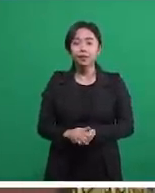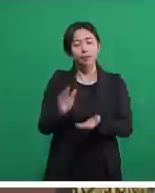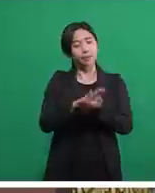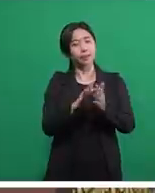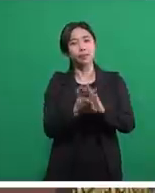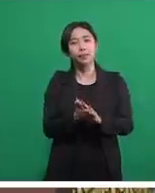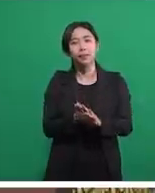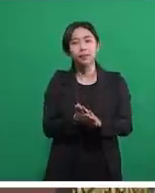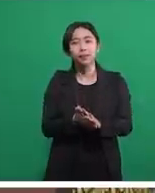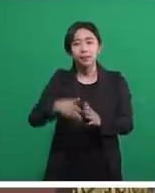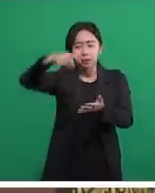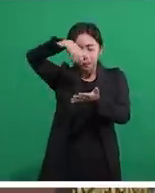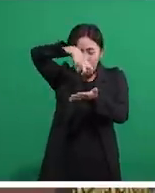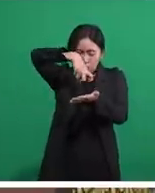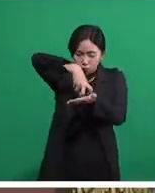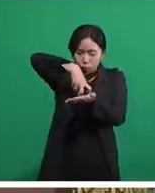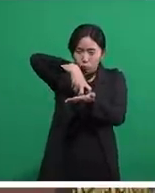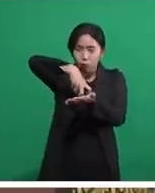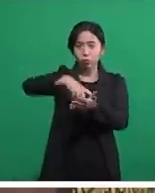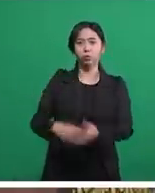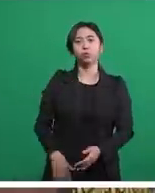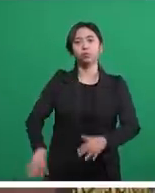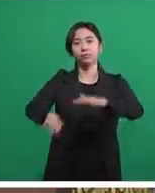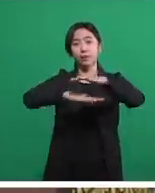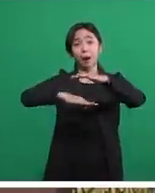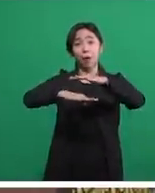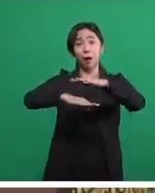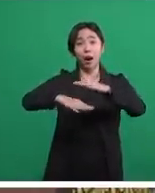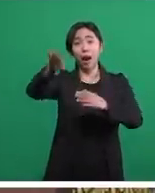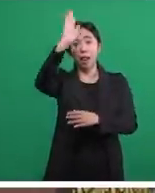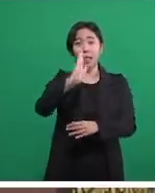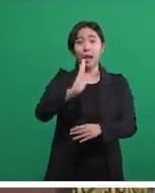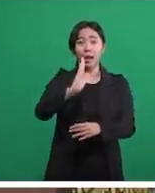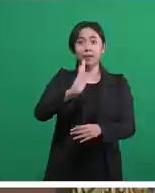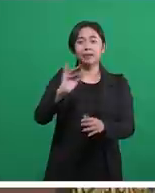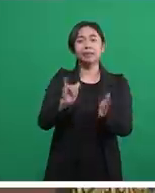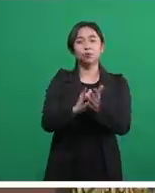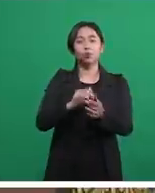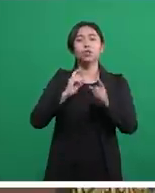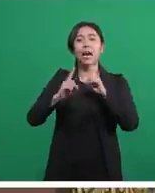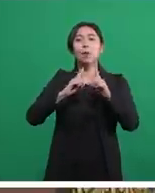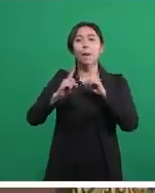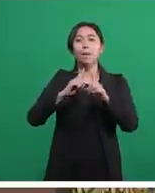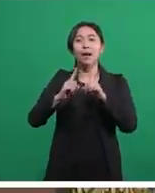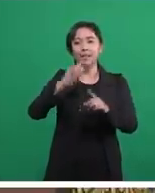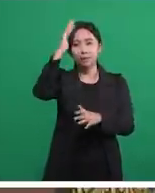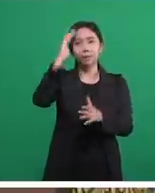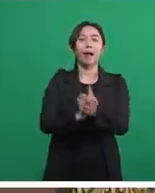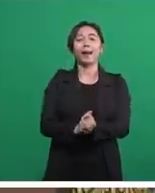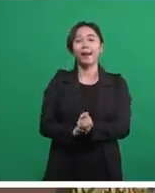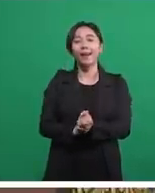Maka tunduk di bawah kedaulatan Allah menjadi satu-satunya respons beriman yang dapat